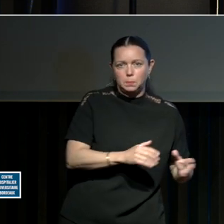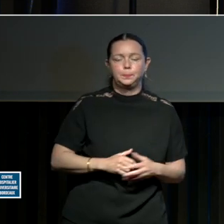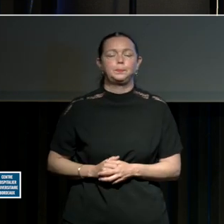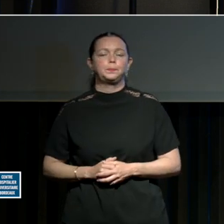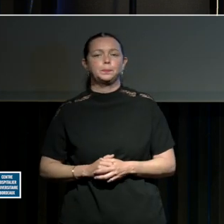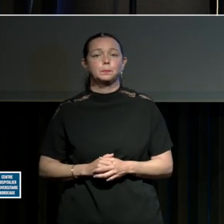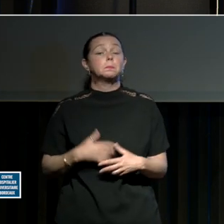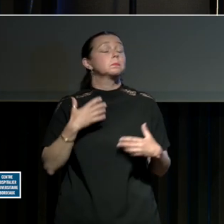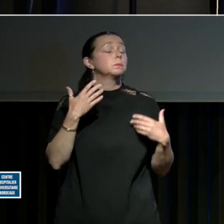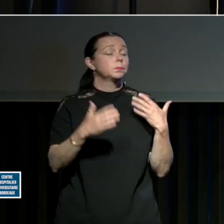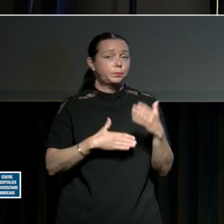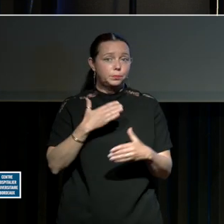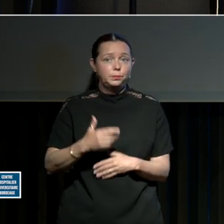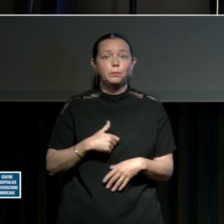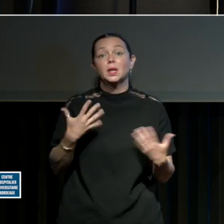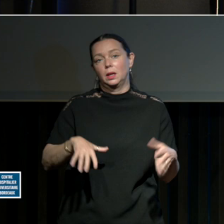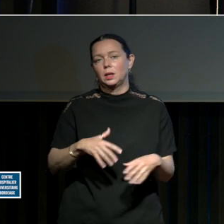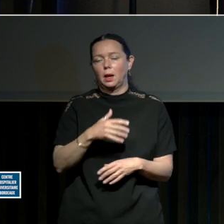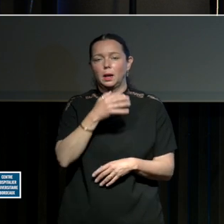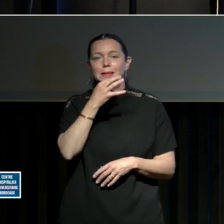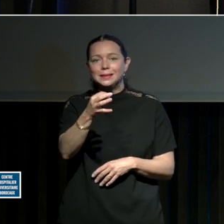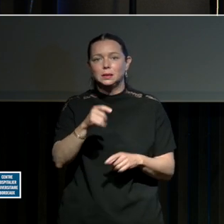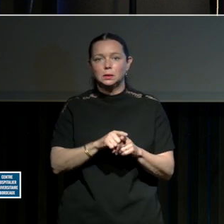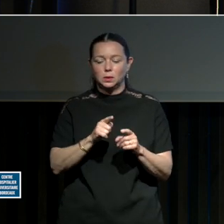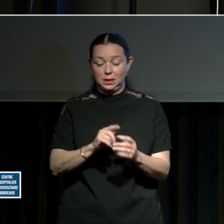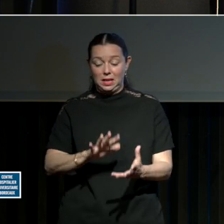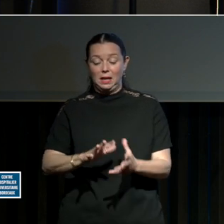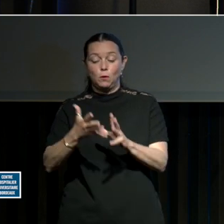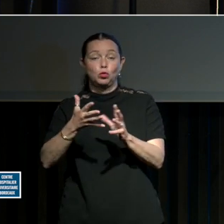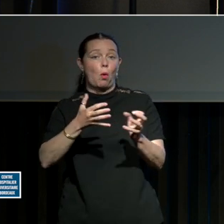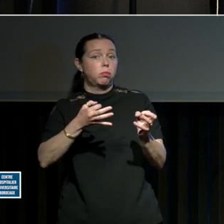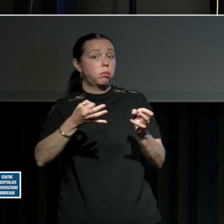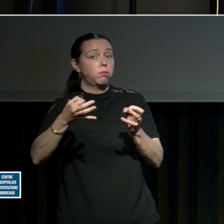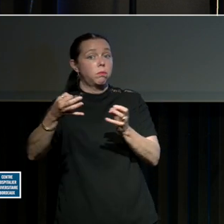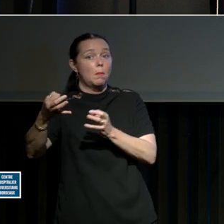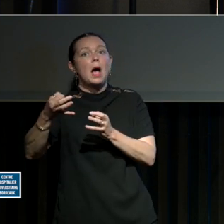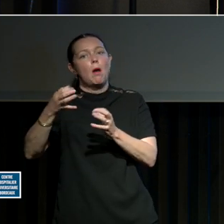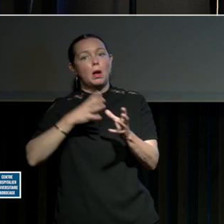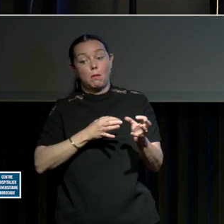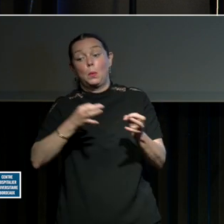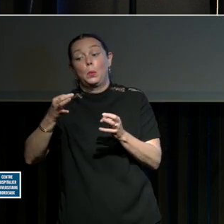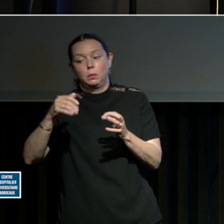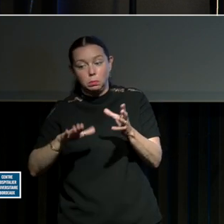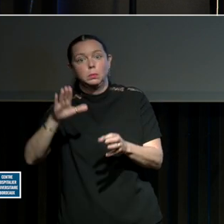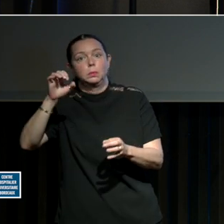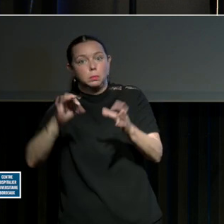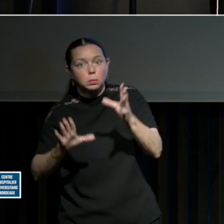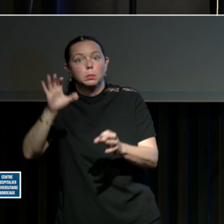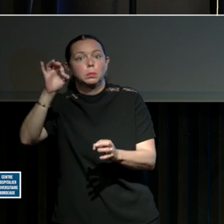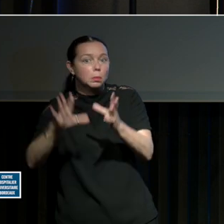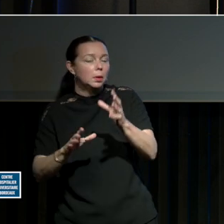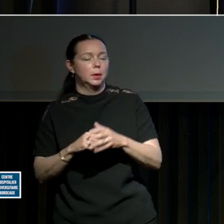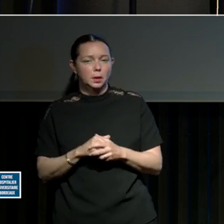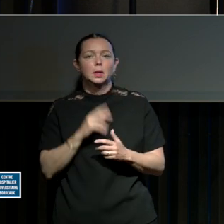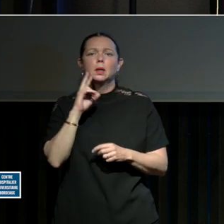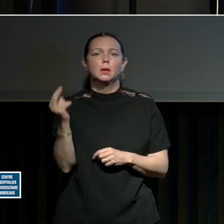Et puis, comme on l'a déjà vu, une évolution chronique émaillée de rechutes, et on voit sur